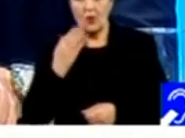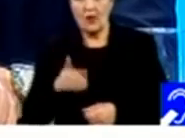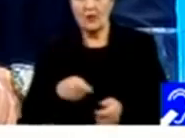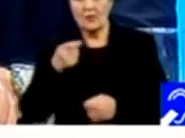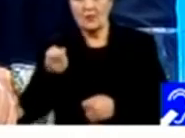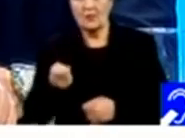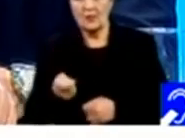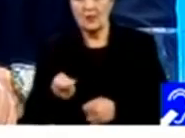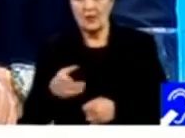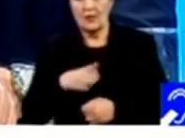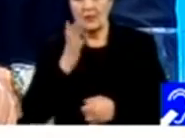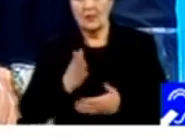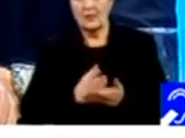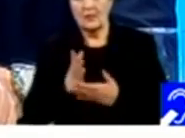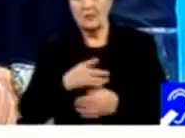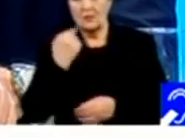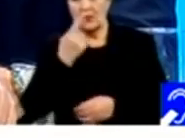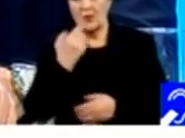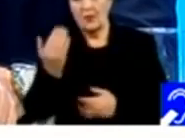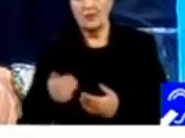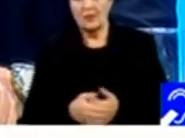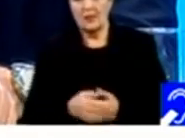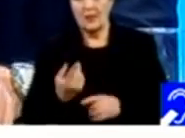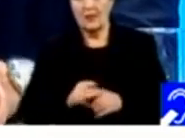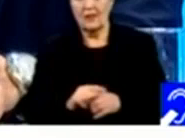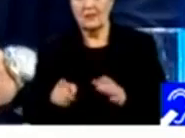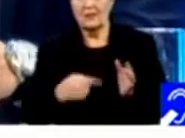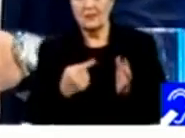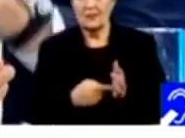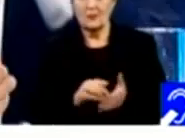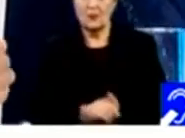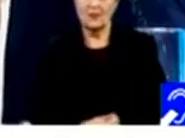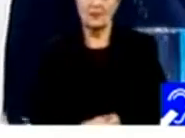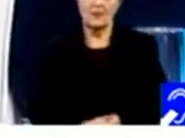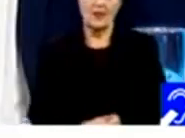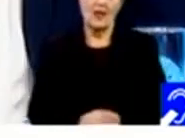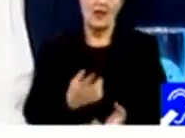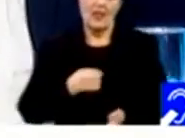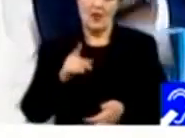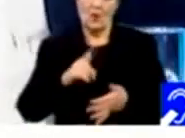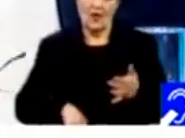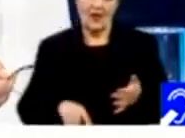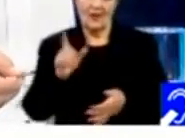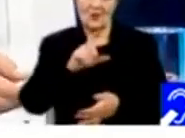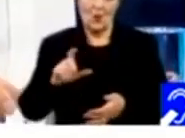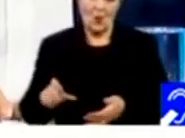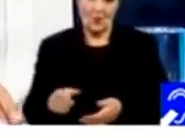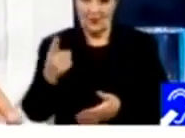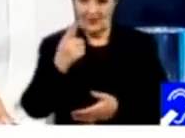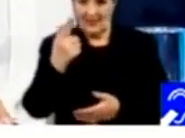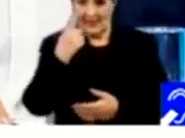de legături cu serviciile speciale rusești. Iată aici vreau să-mi spuneți. Pentru că eu cred că un român